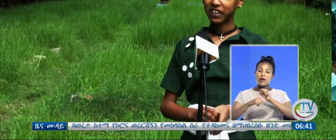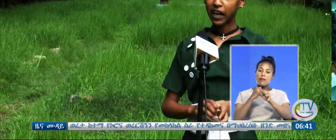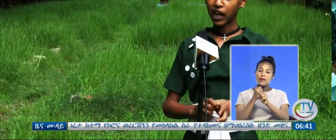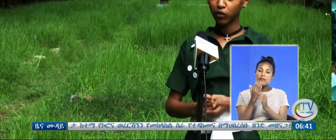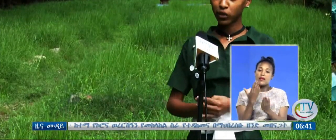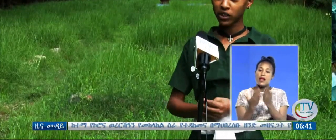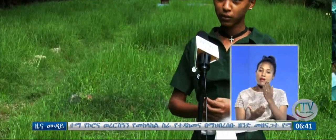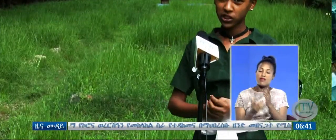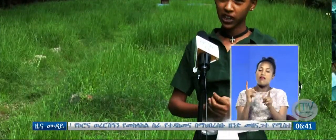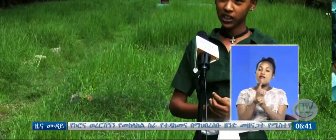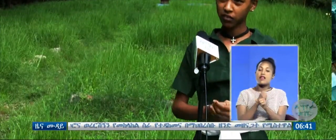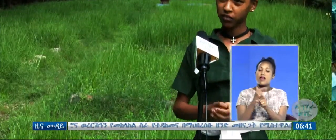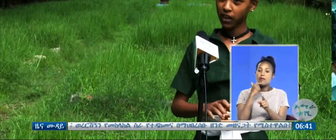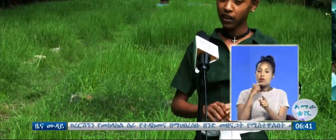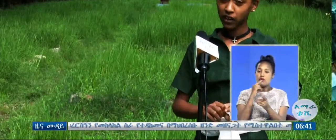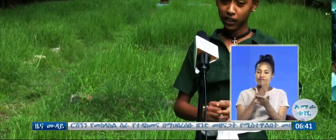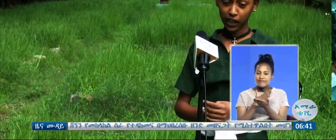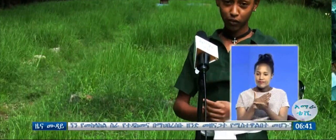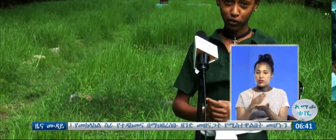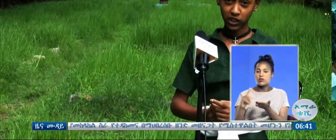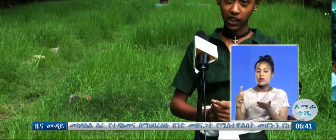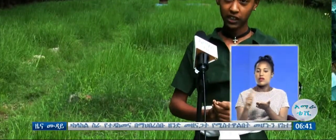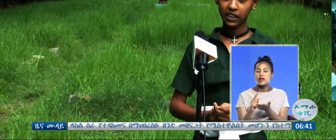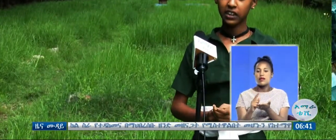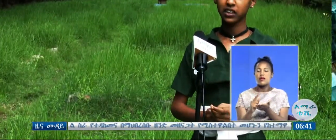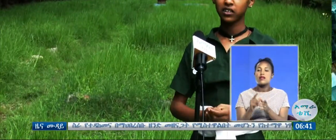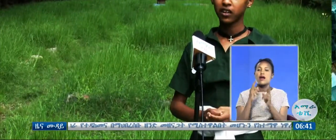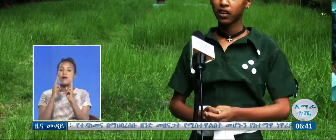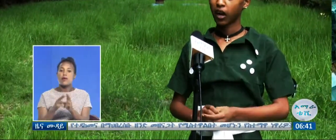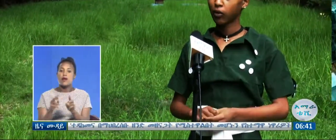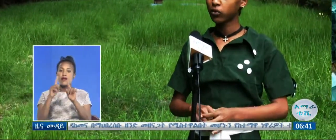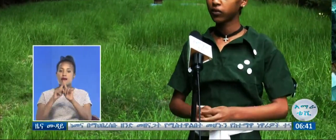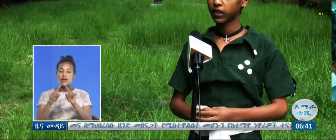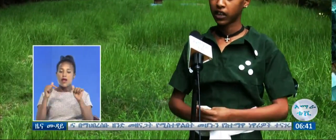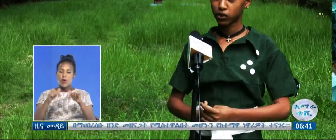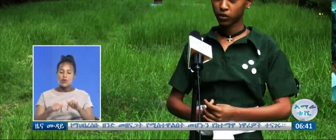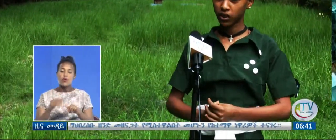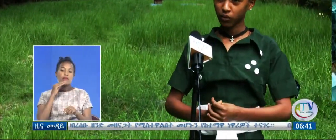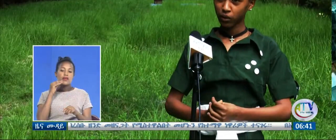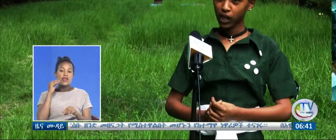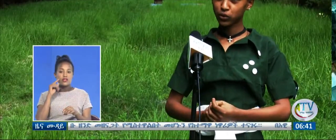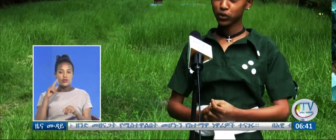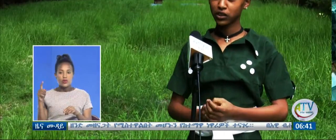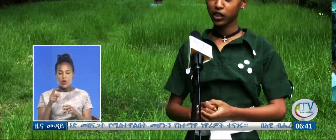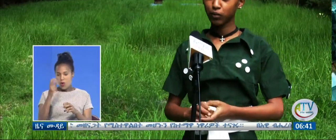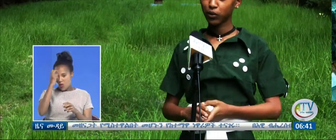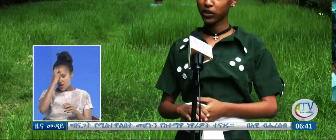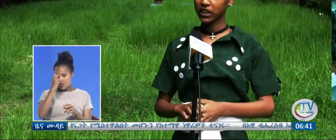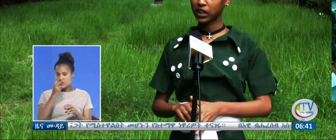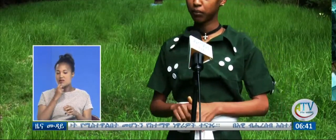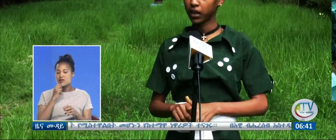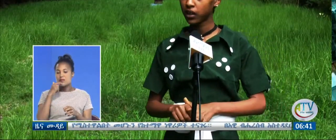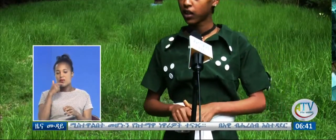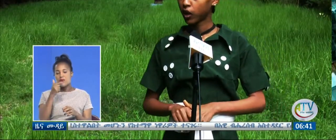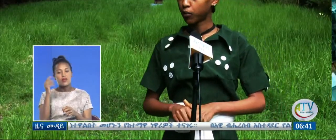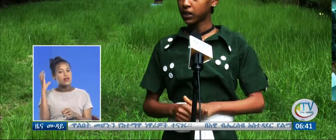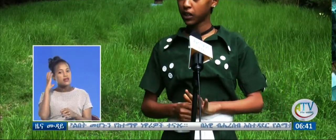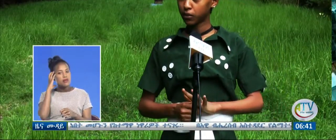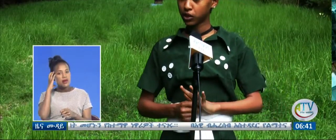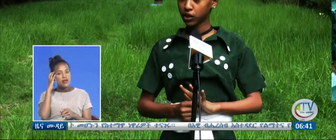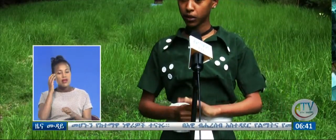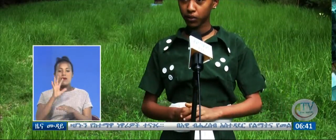ምናልባት ፈጣሪ ብሎት ይህ በሽታ ከጠፋ ልናከብረው እንችላለን። ነገር ግን ለአሁኑ እቤታችን ሆነን ወላጆቻችን የሚሉን እየሰማን